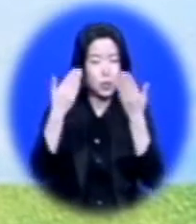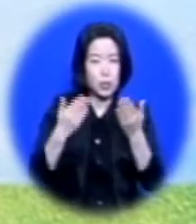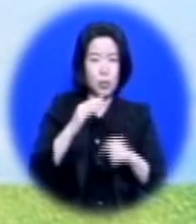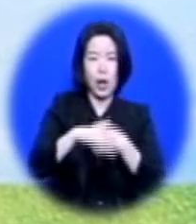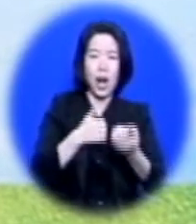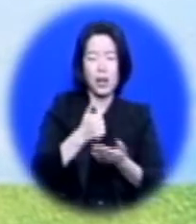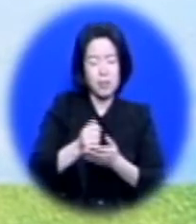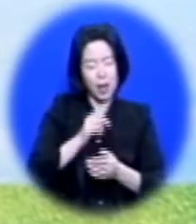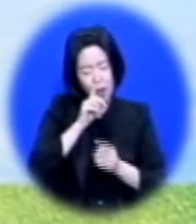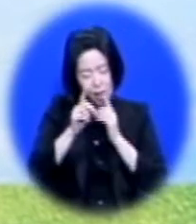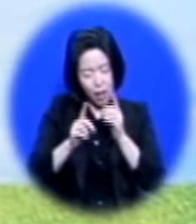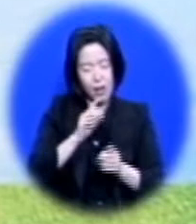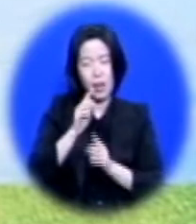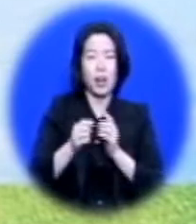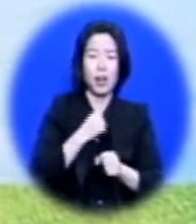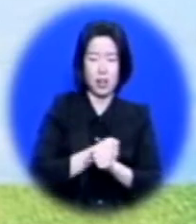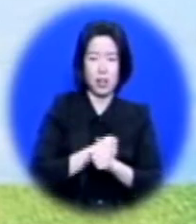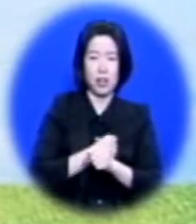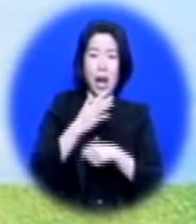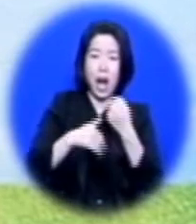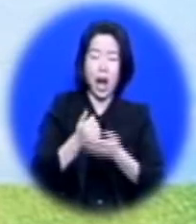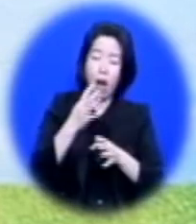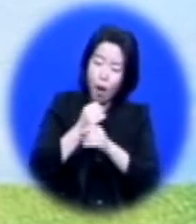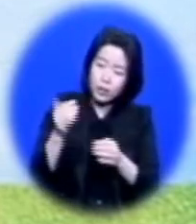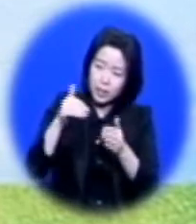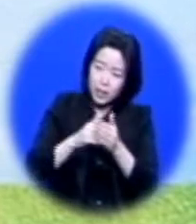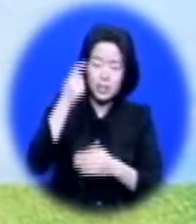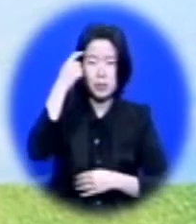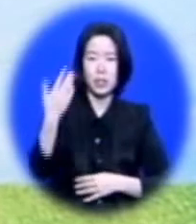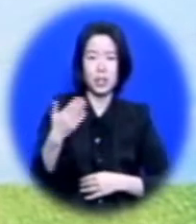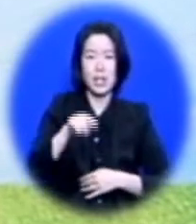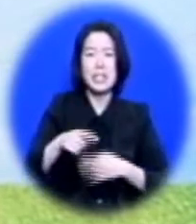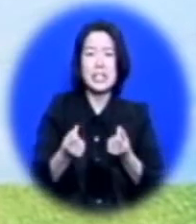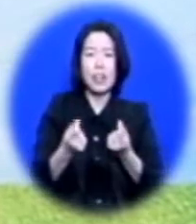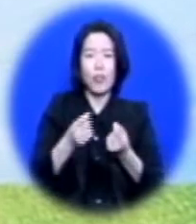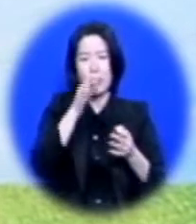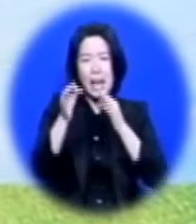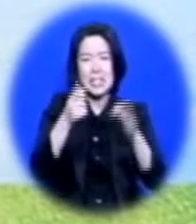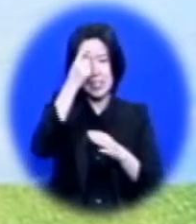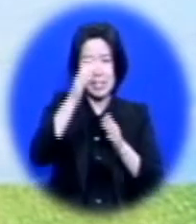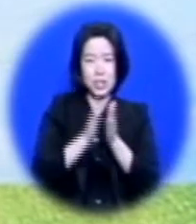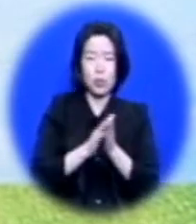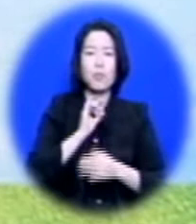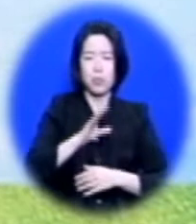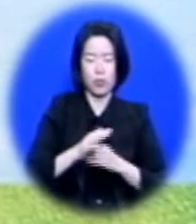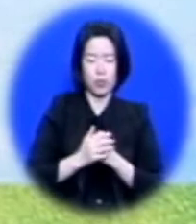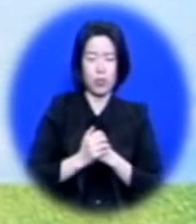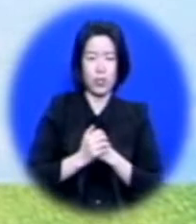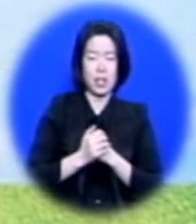하소연하고 하나님 언제까지 입니까 그렇게 탄식하는 기도 밖에는 할 수가 없었어요